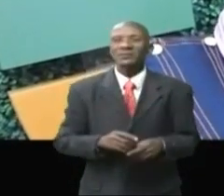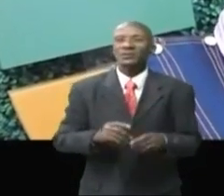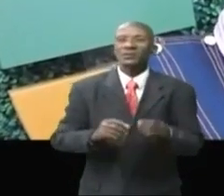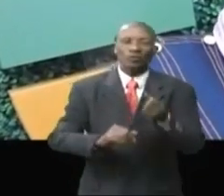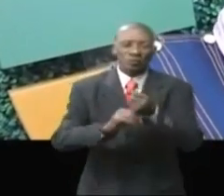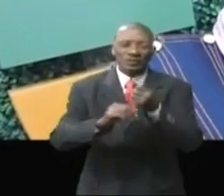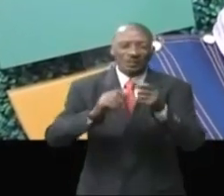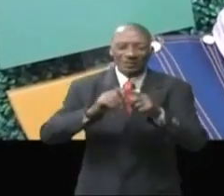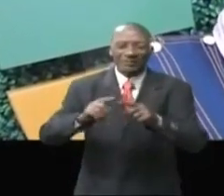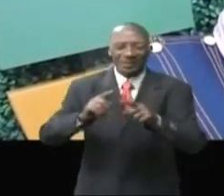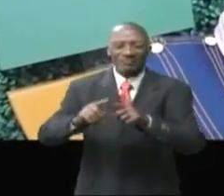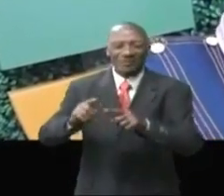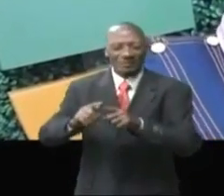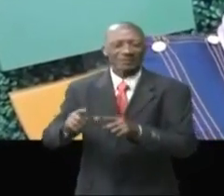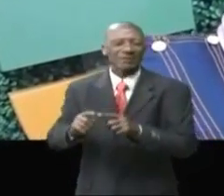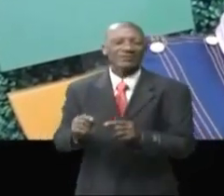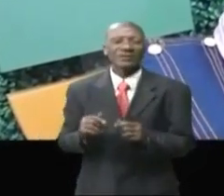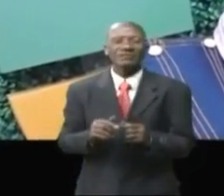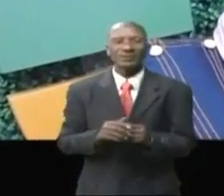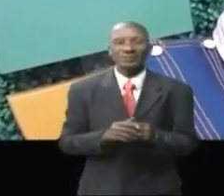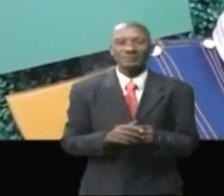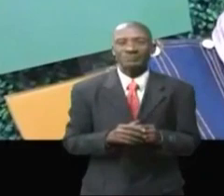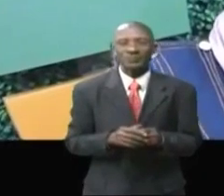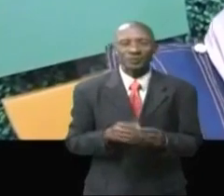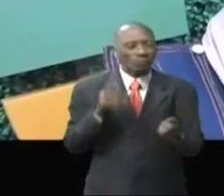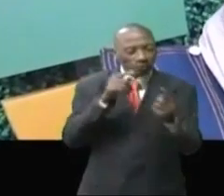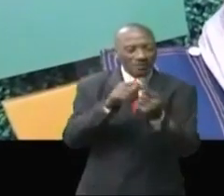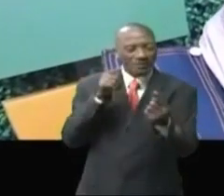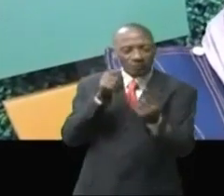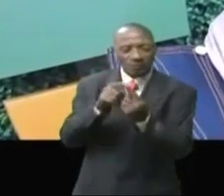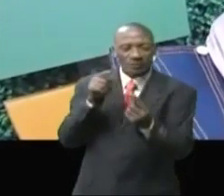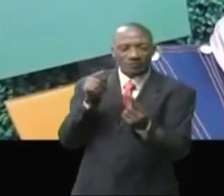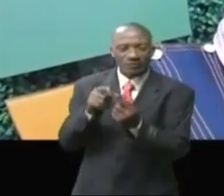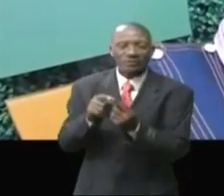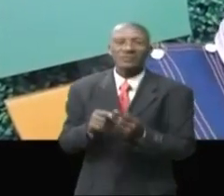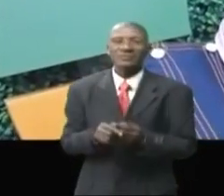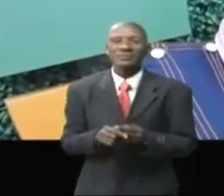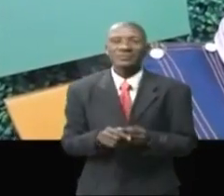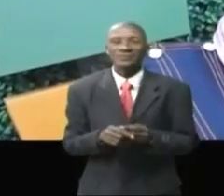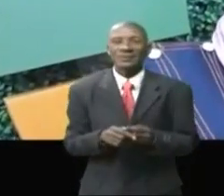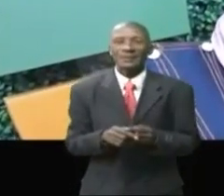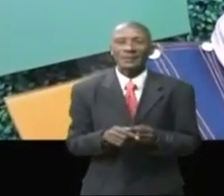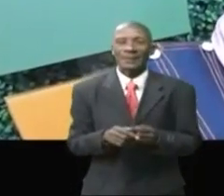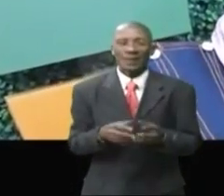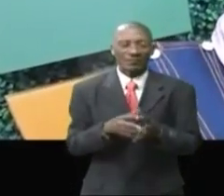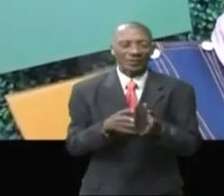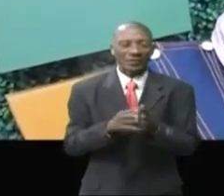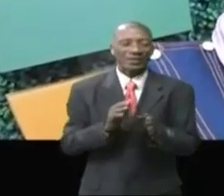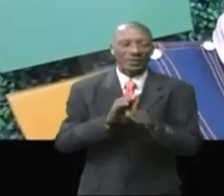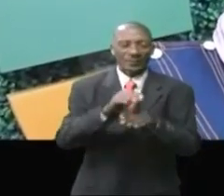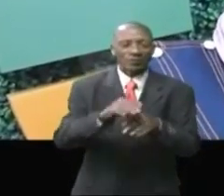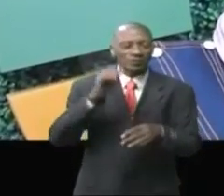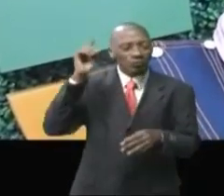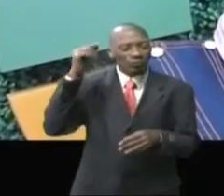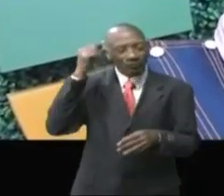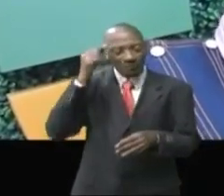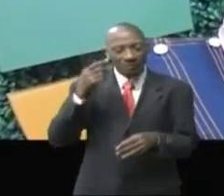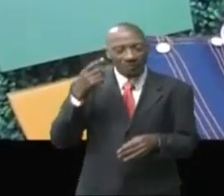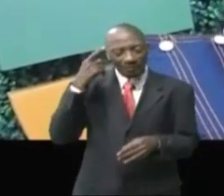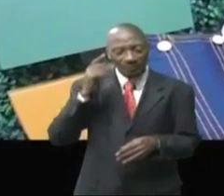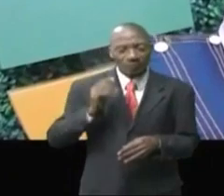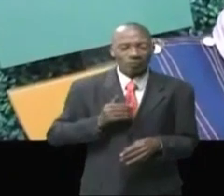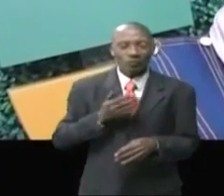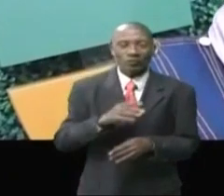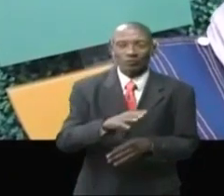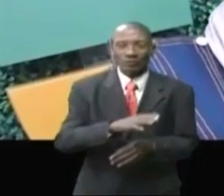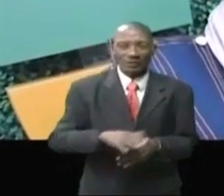des consultations que nous avons eues, à pouvoir identifier les localisations des différents endroits où on pouvait construire des